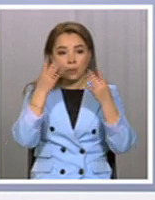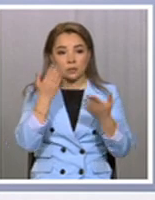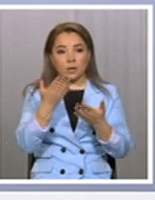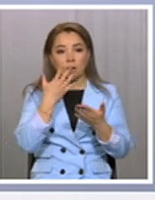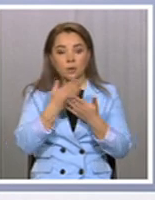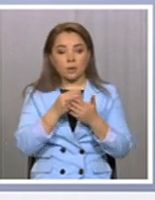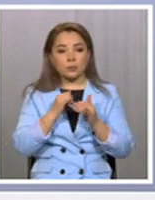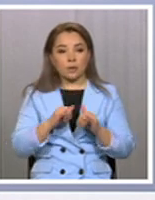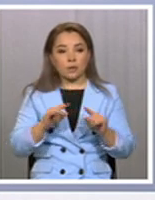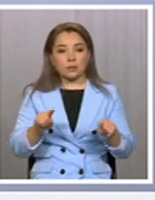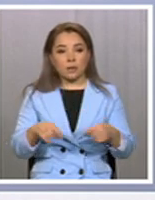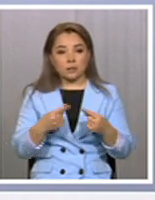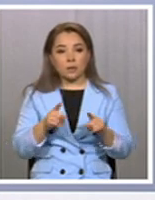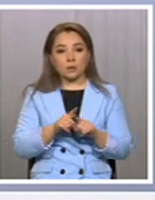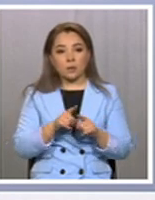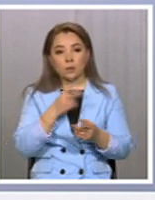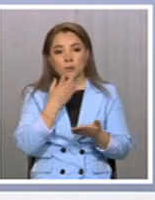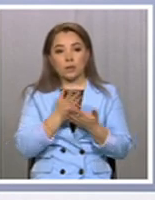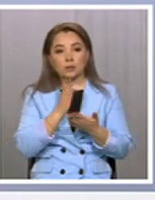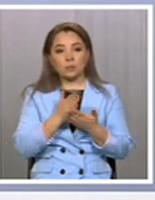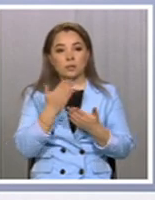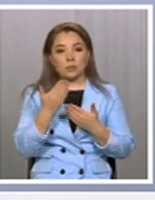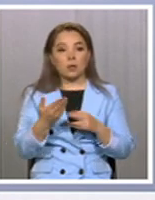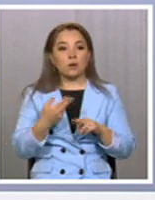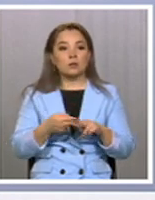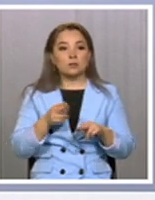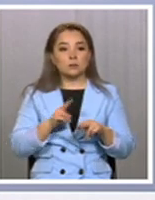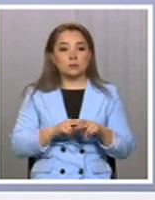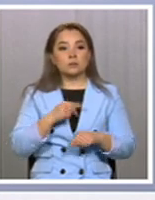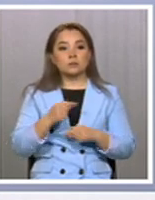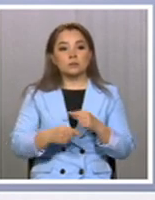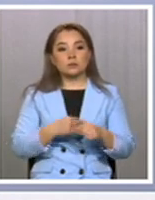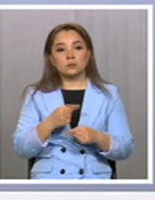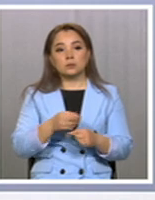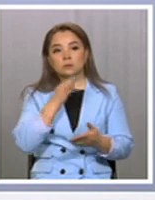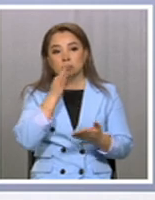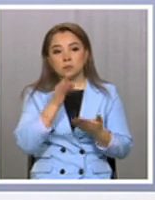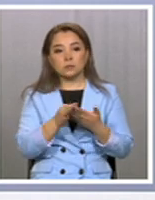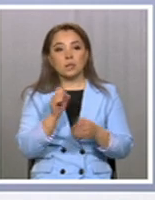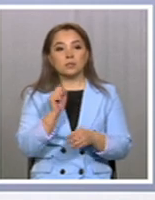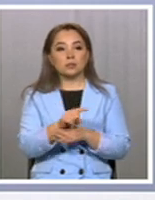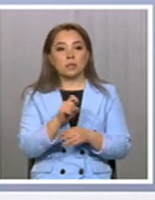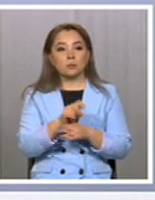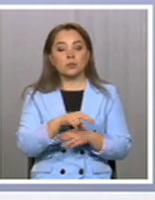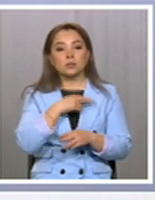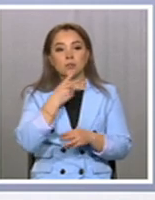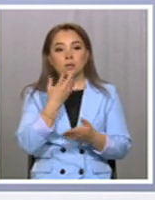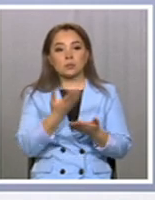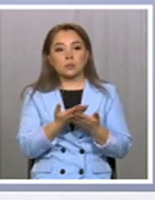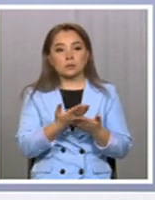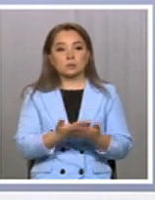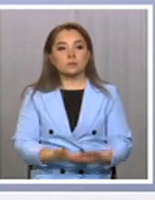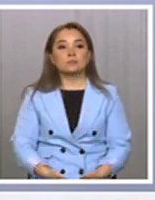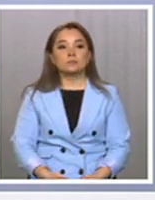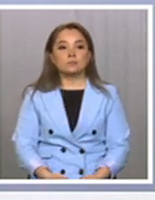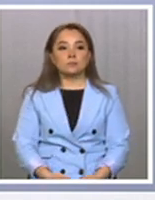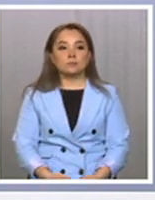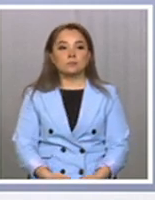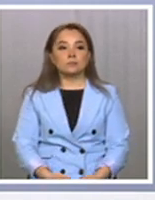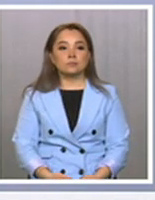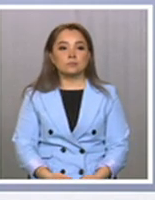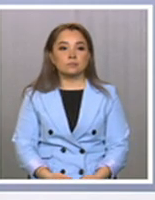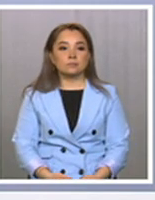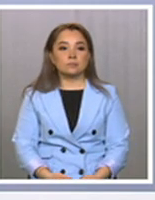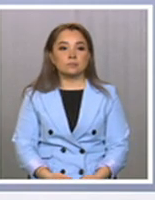туындыларына тоқталдық. Енді келесі кезекте тапсырмаларымызға көшеміз.